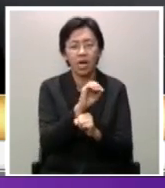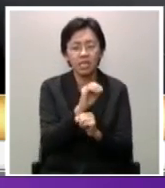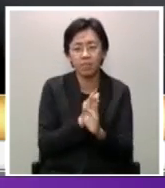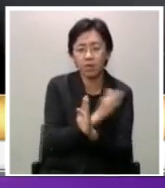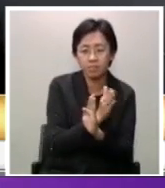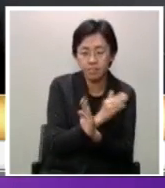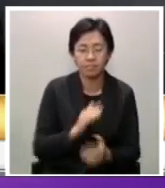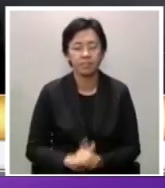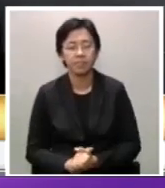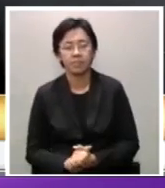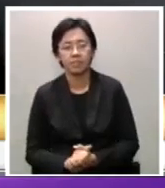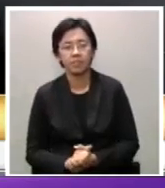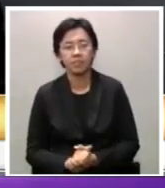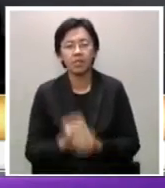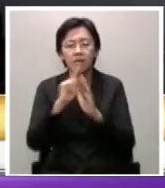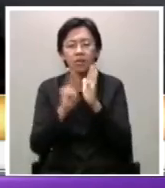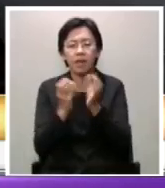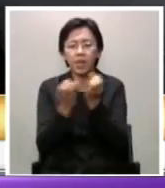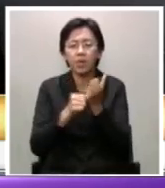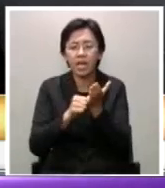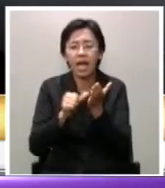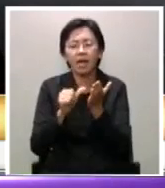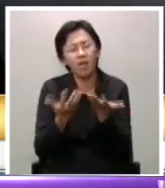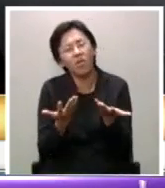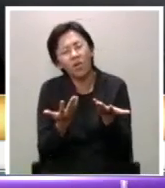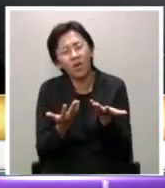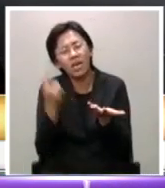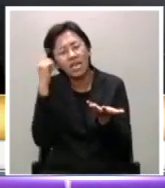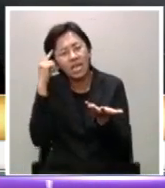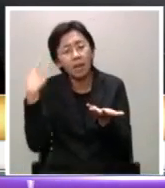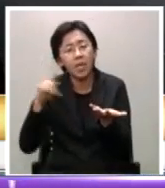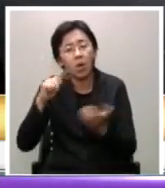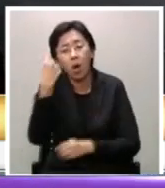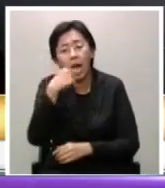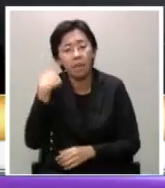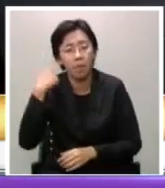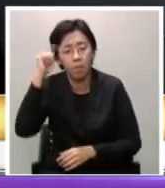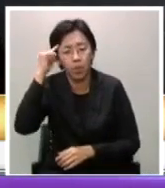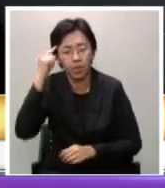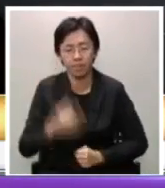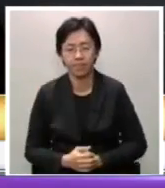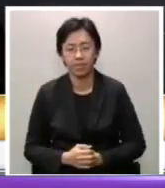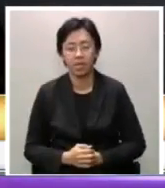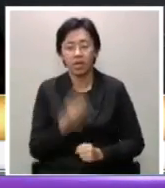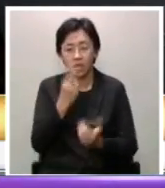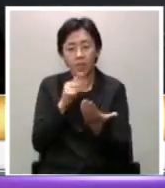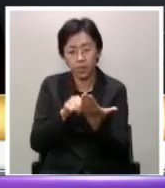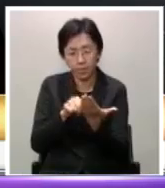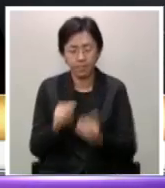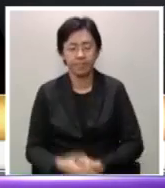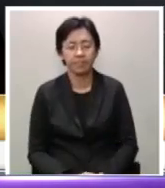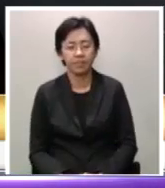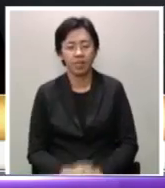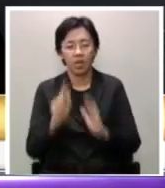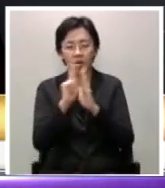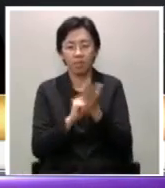านี้นะซึ่งบางทีมันก็มีความจำเป็นเท่าไหร่นักทั้งนี้ก็เพื่อประโยชน์ของใครก็ไม่ทราบเหมือนกันนะครับอันนี้ก็ต้องไปดูนะก